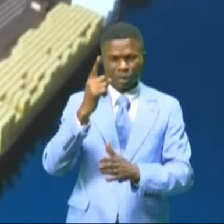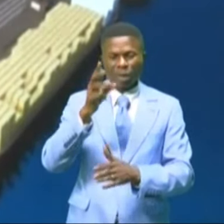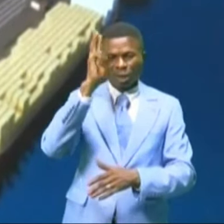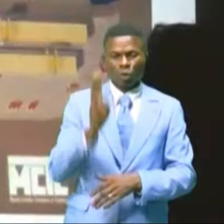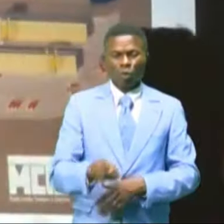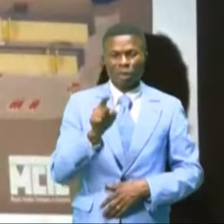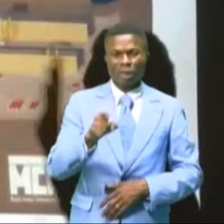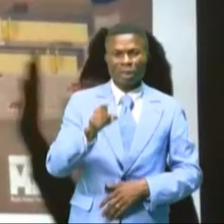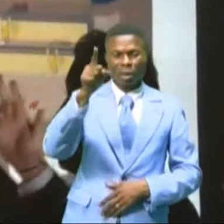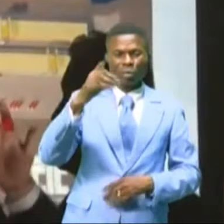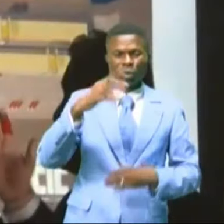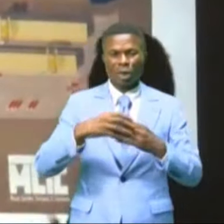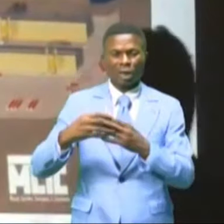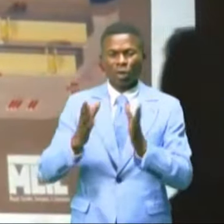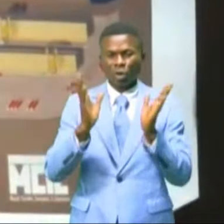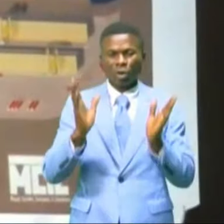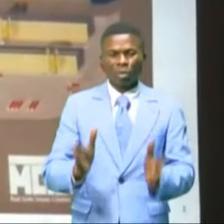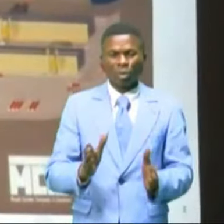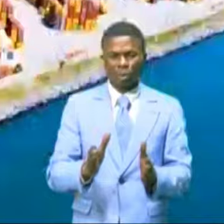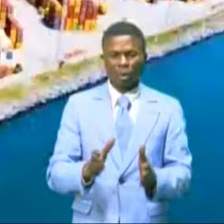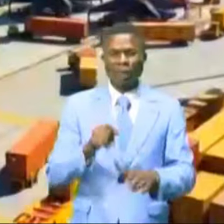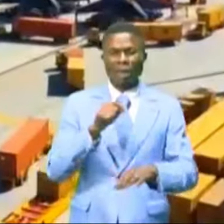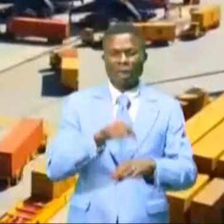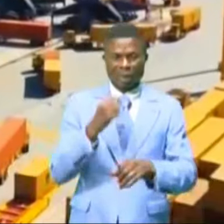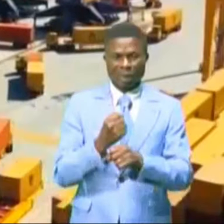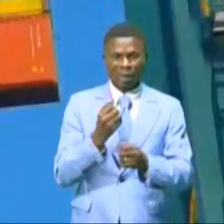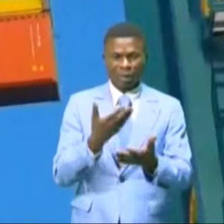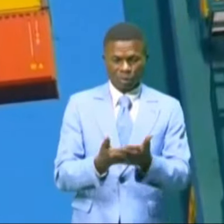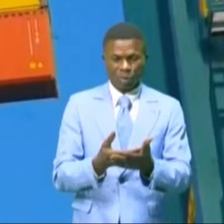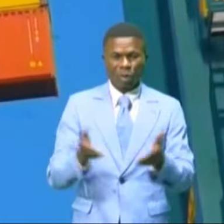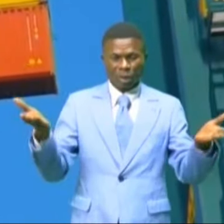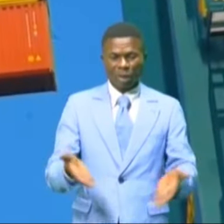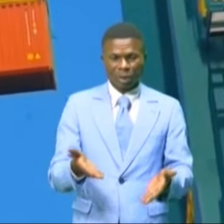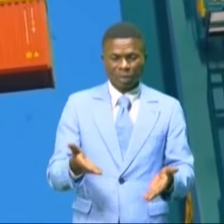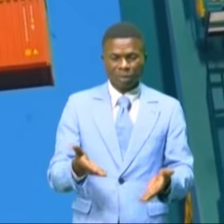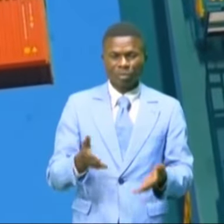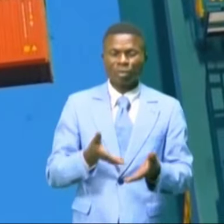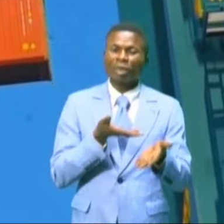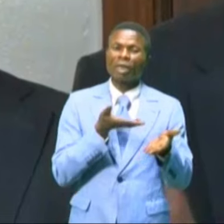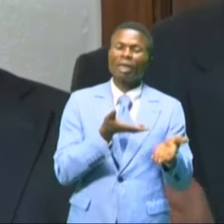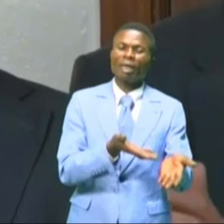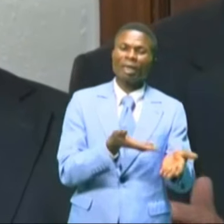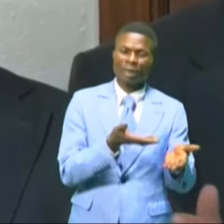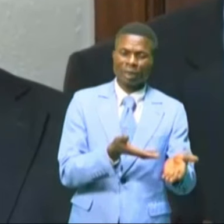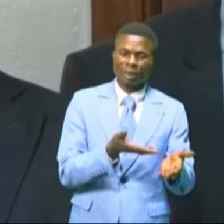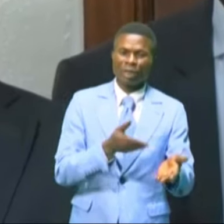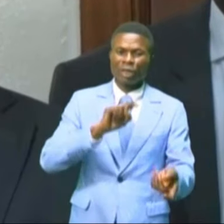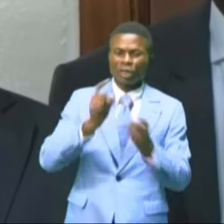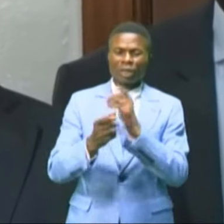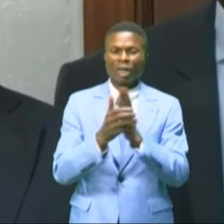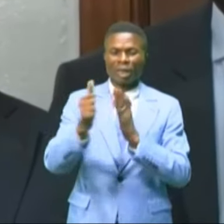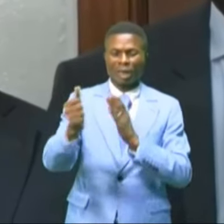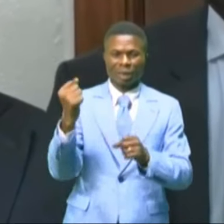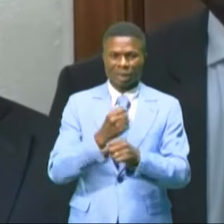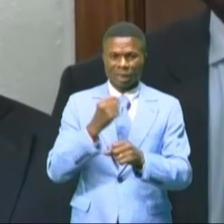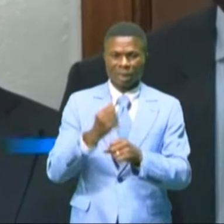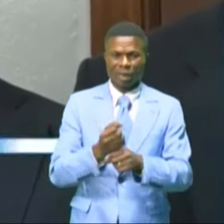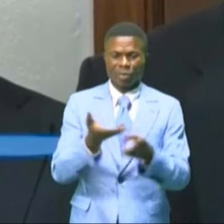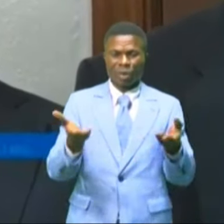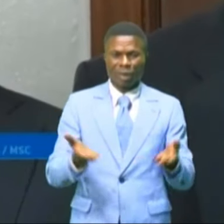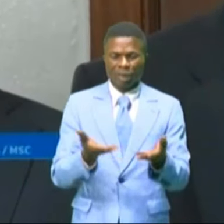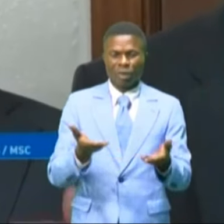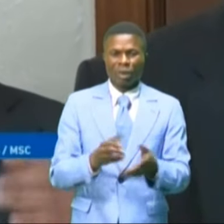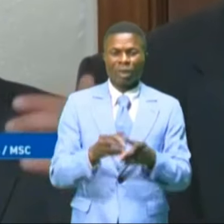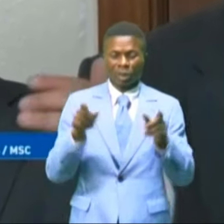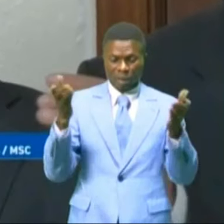millions de dollars sur toute la durée de concession. Nous sommes là pour venir améliorer la qualité de service pour les armateurs. Nous